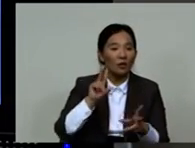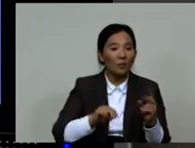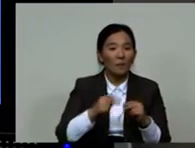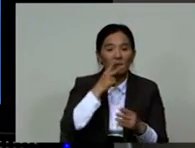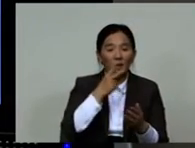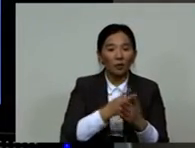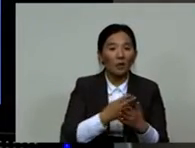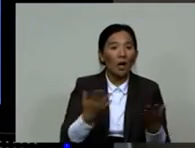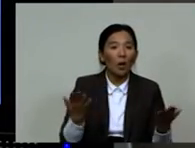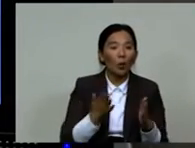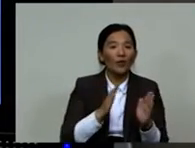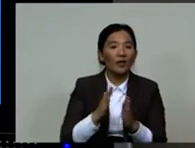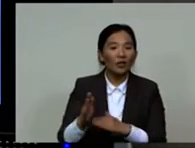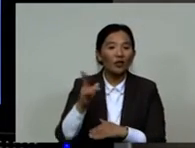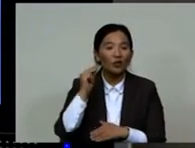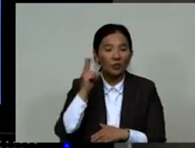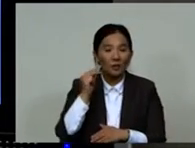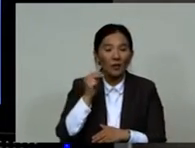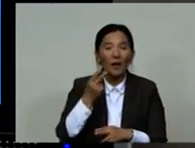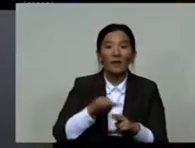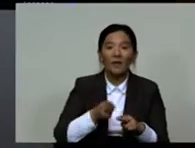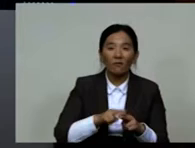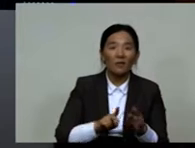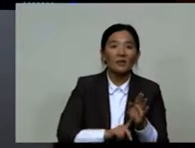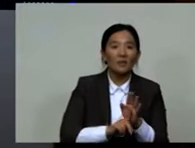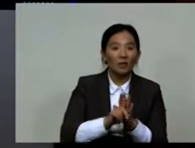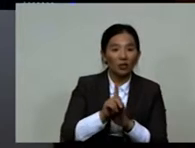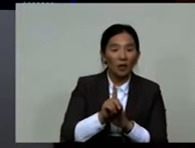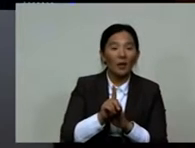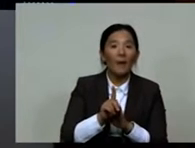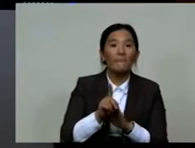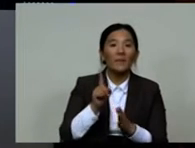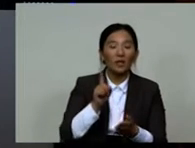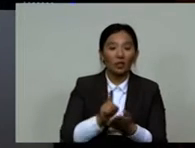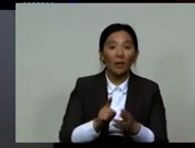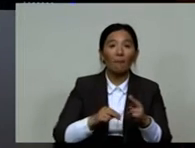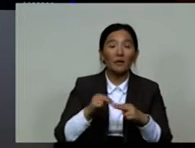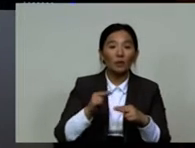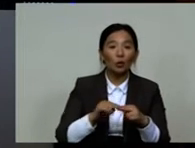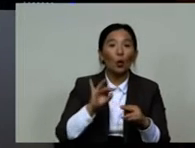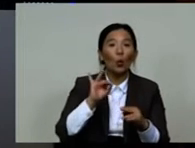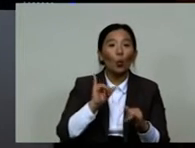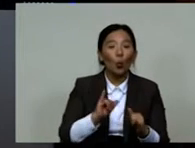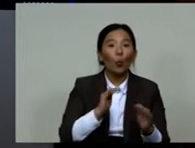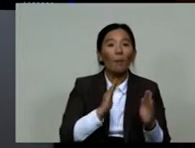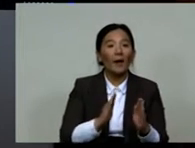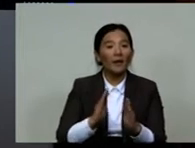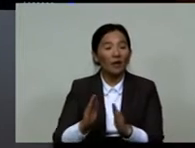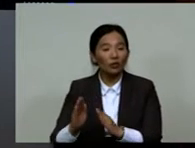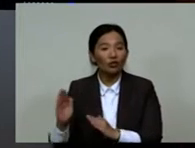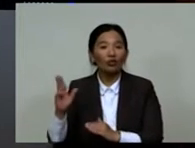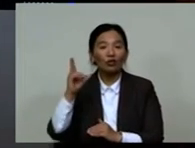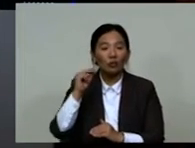Посмотрите такой ряд чисел. Для этого мы сначала должны построить упорядоченный ряд